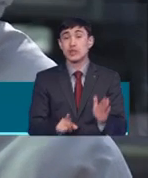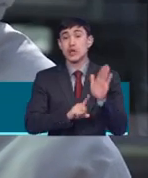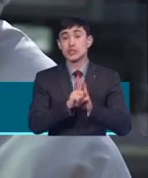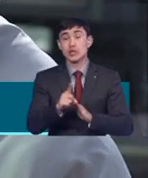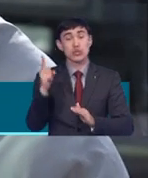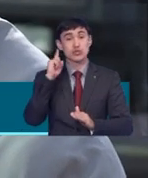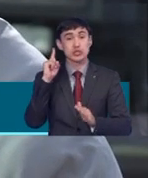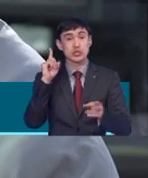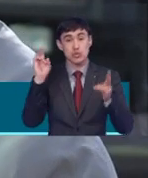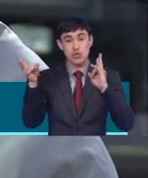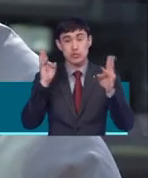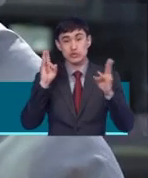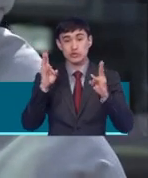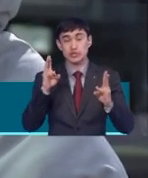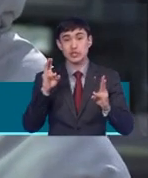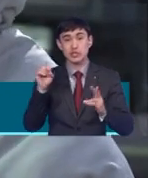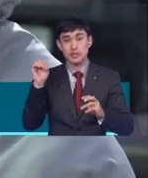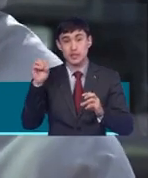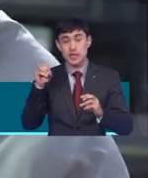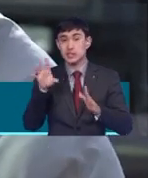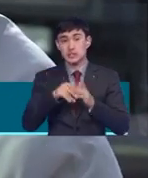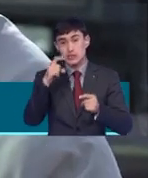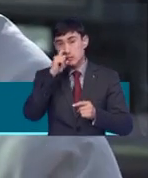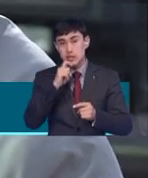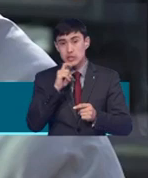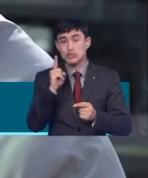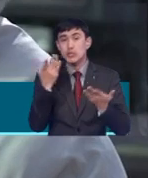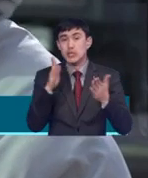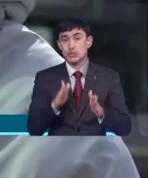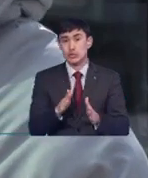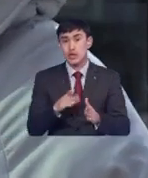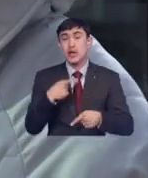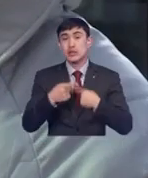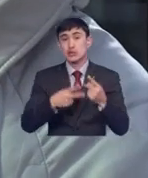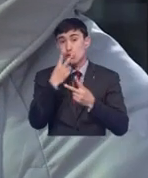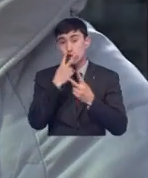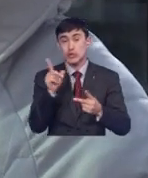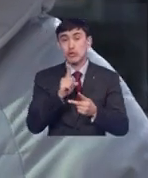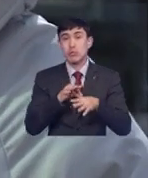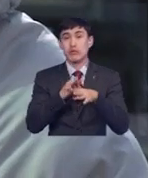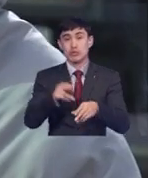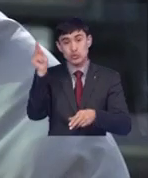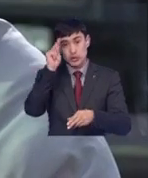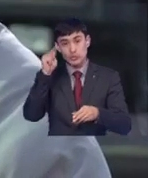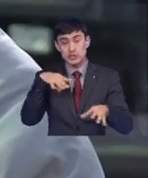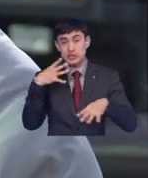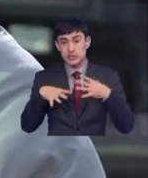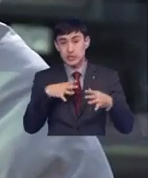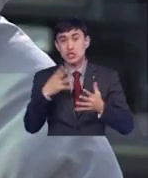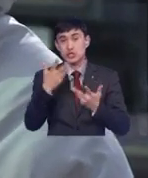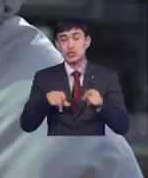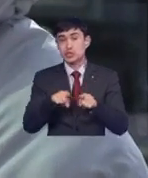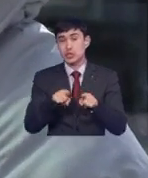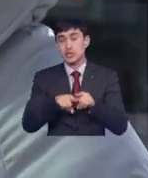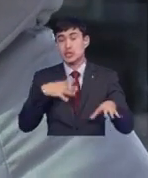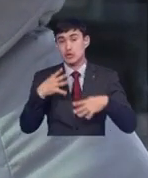Сначала я услышала громкие звуки сирены. Не сразу поняла, что происходит. Дальше увидела, что проводятся учебные занятия. Считаю, что